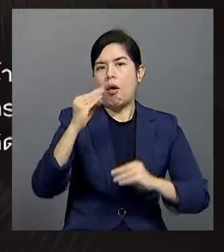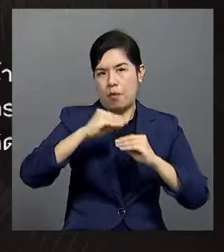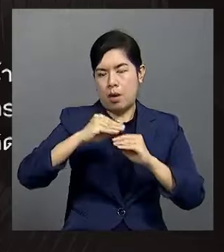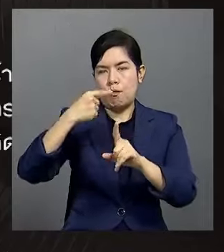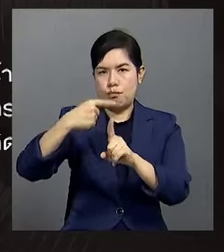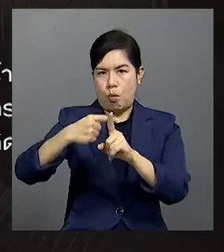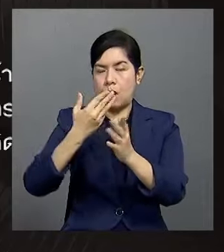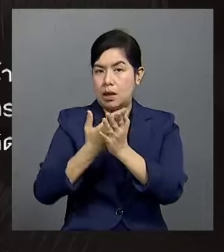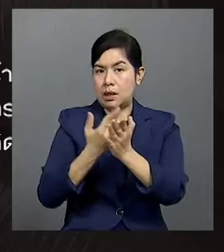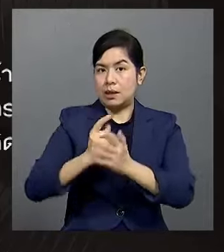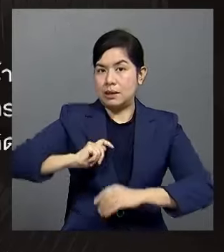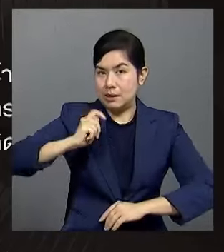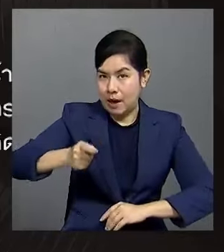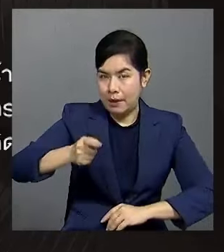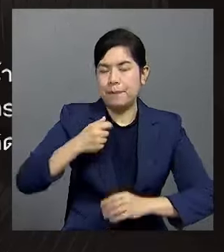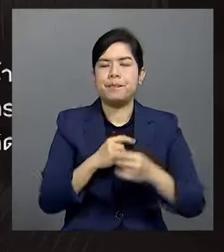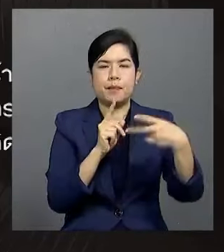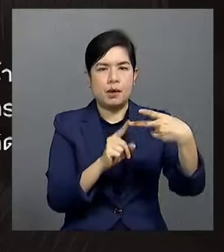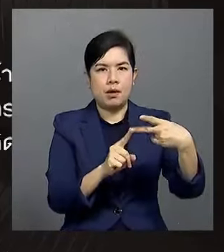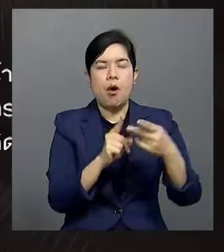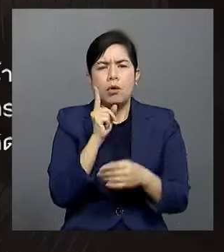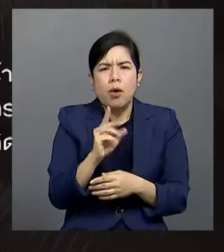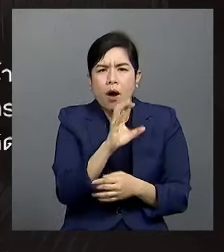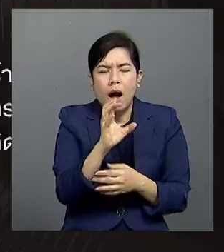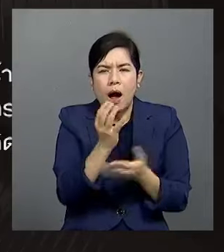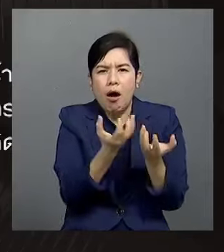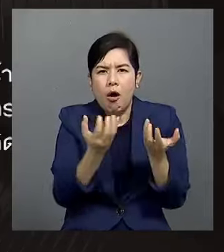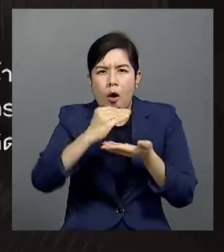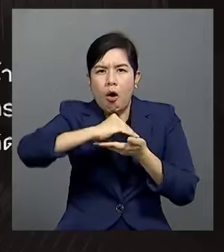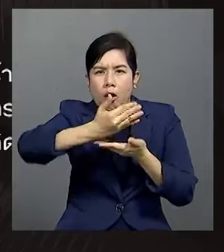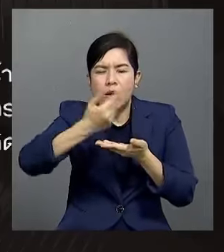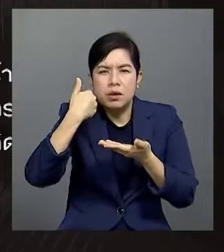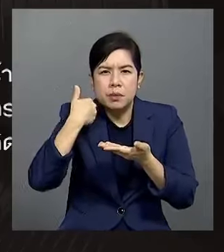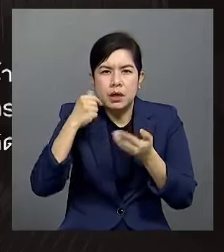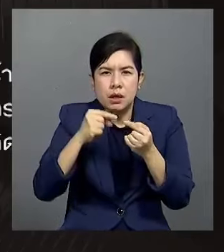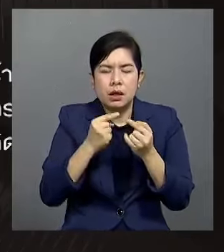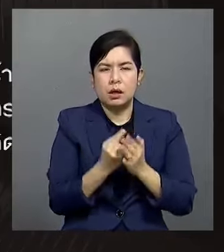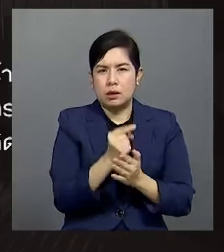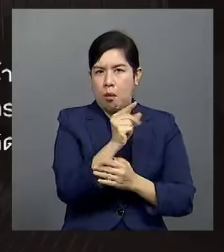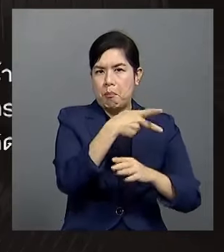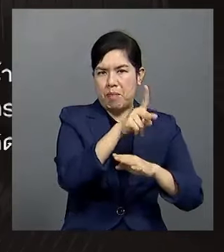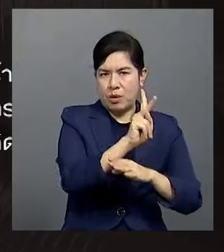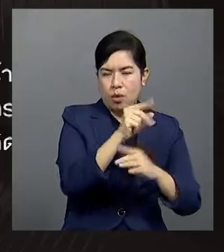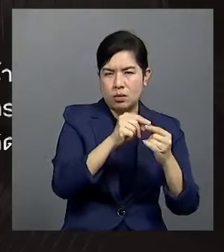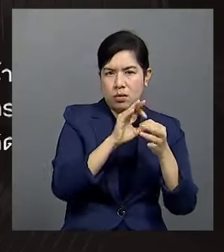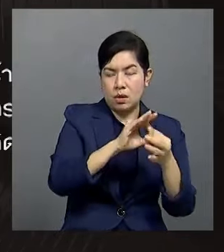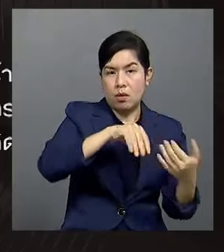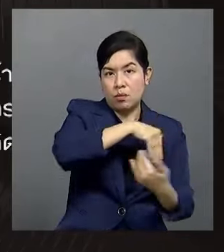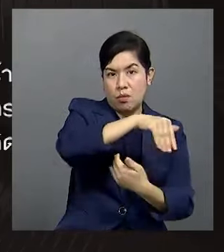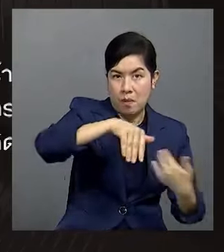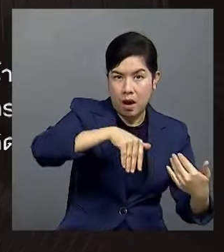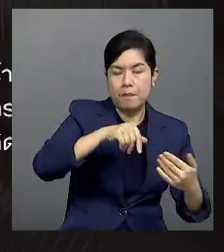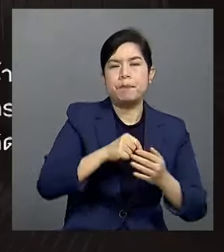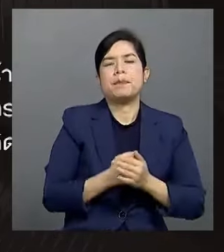ยหาบรรจุภัณฑ์ที่เป็นมิตรต่อสิ่งแวดล้อมขายให้ร้านค้าในราคาที่เหมาะสมแสดงฉล